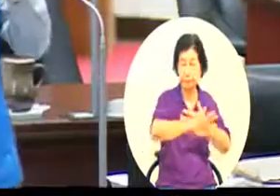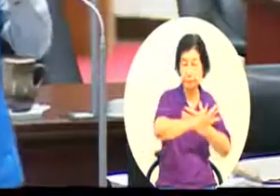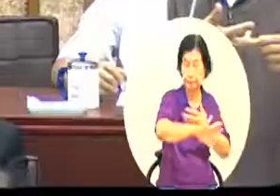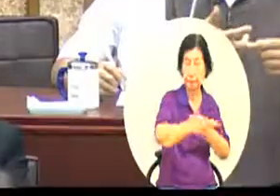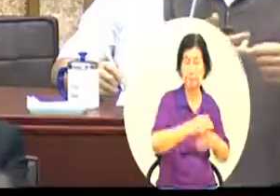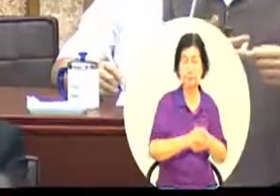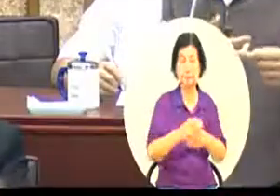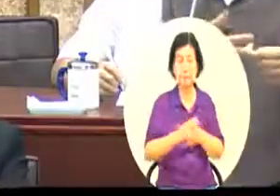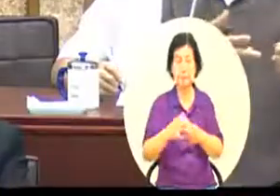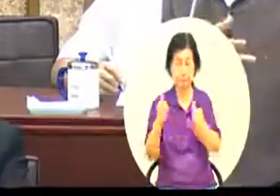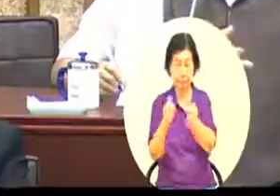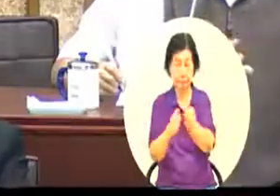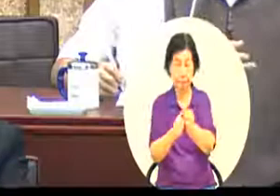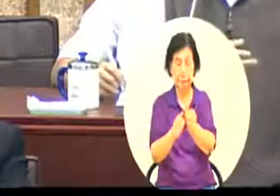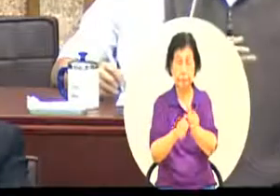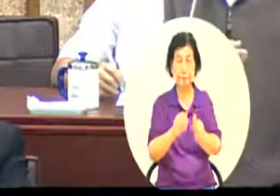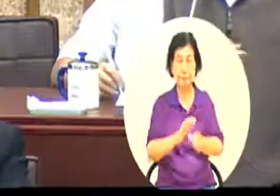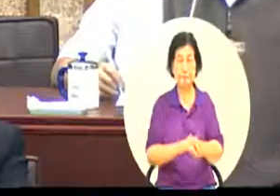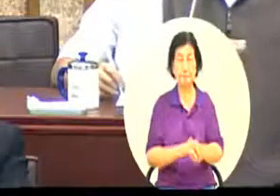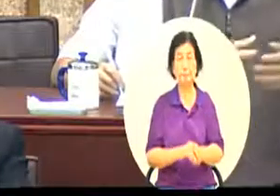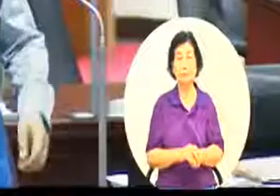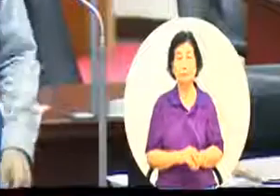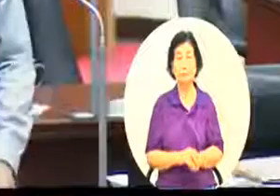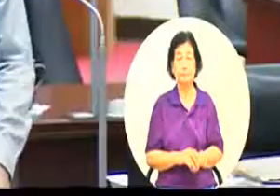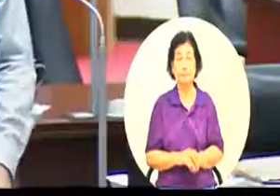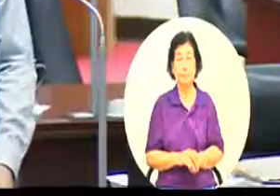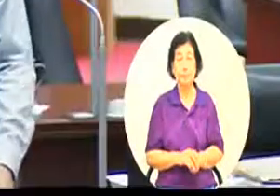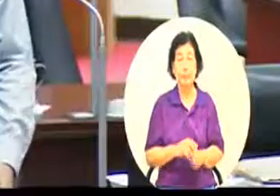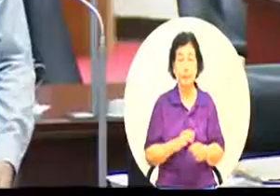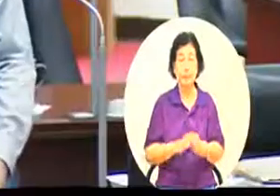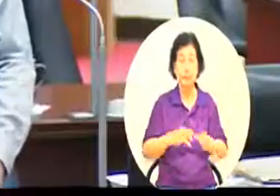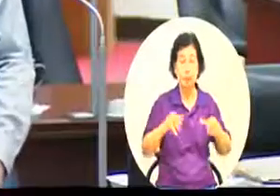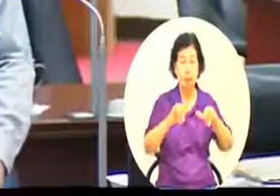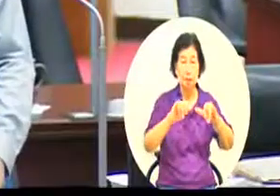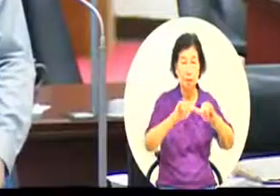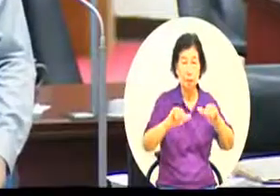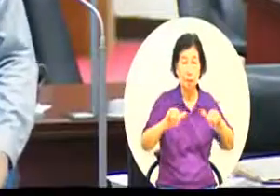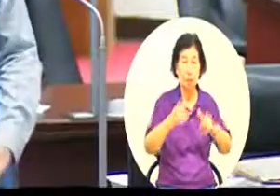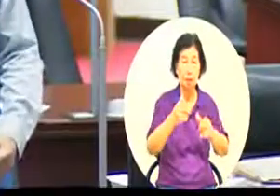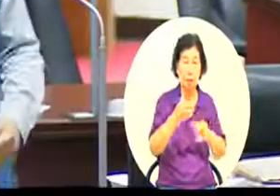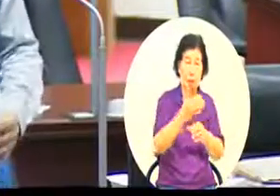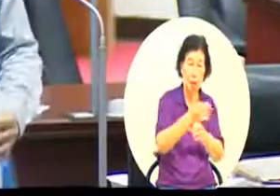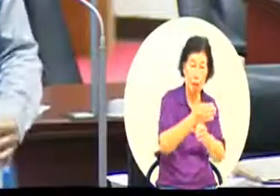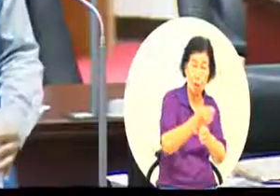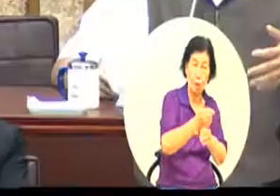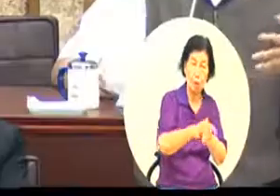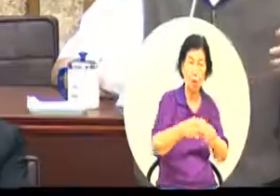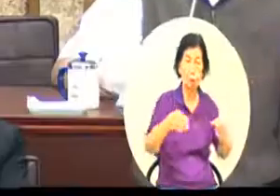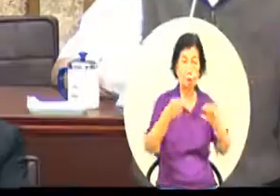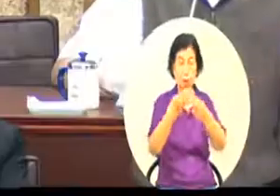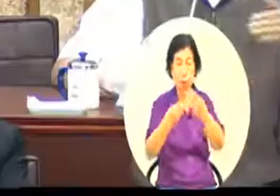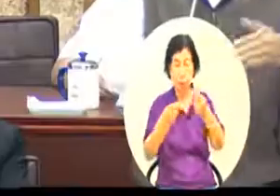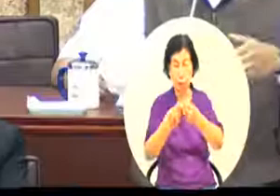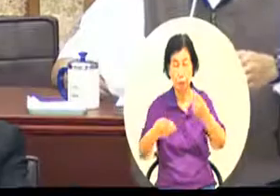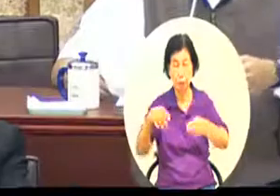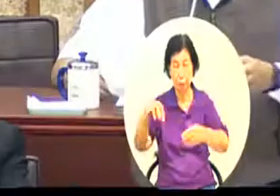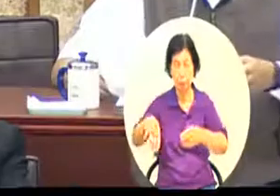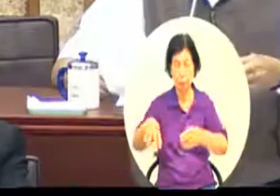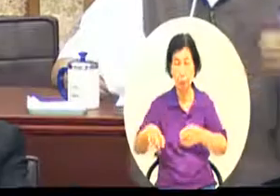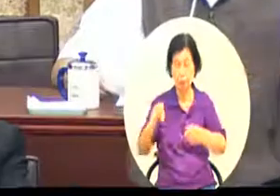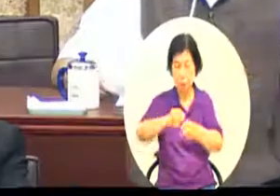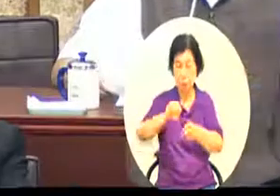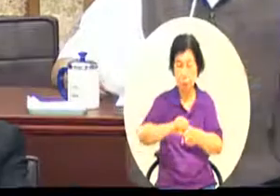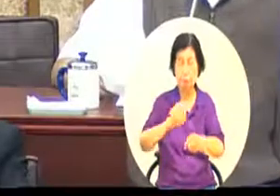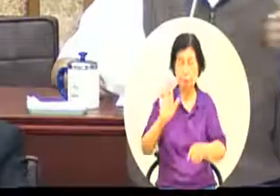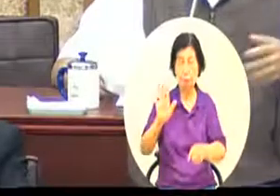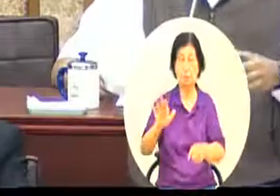属事业本身，我们像我们的大鲁阁已经租出去了，所以附属事业本身其实在这一部分的增加相当多，